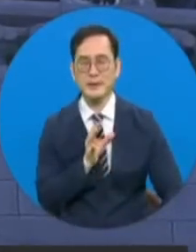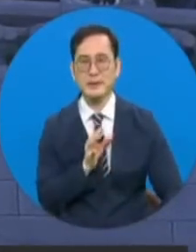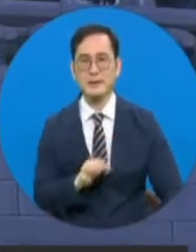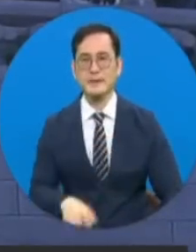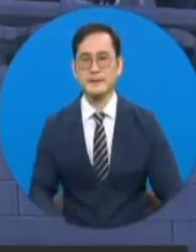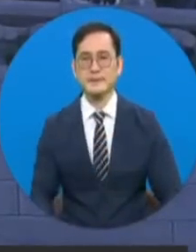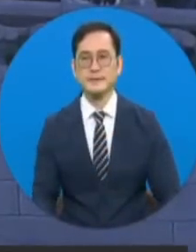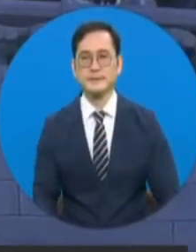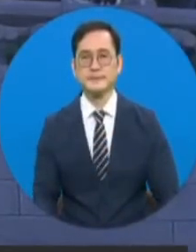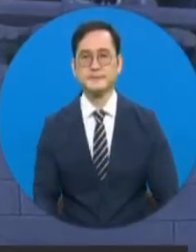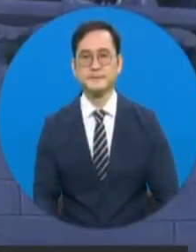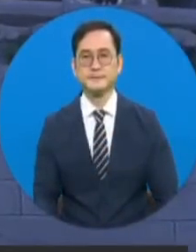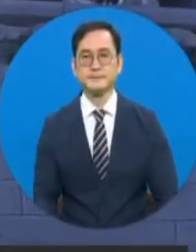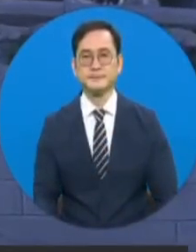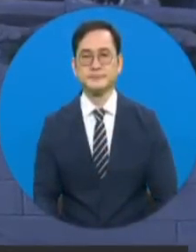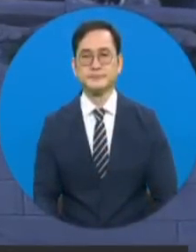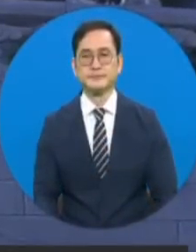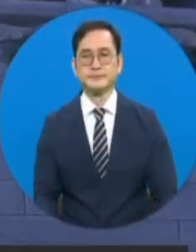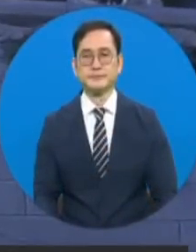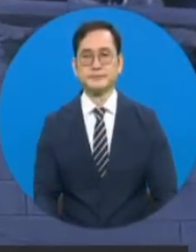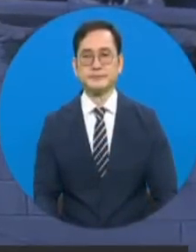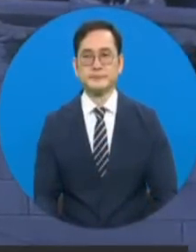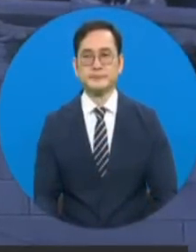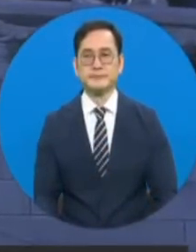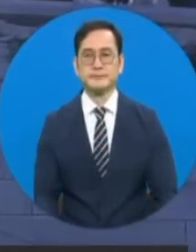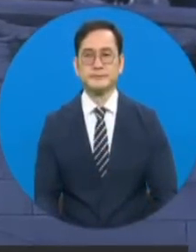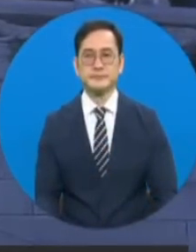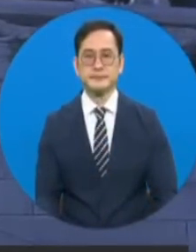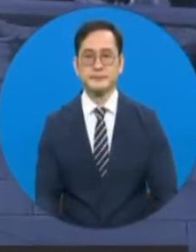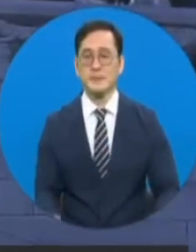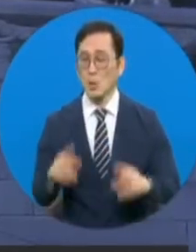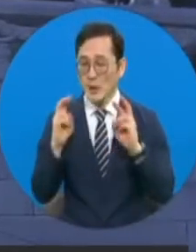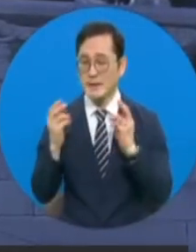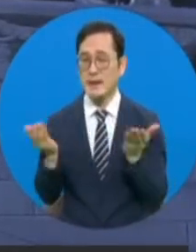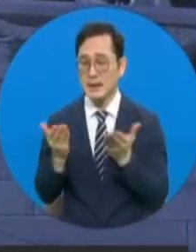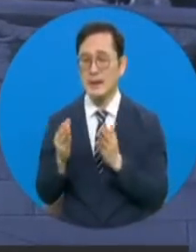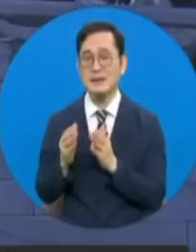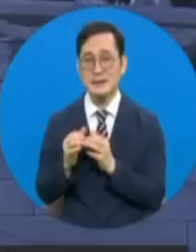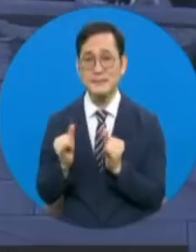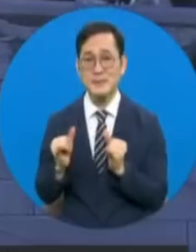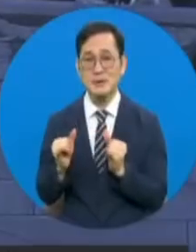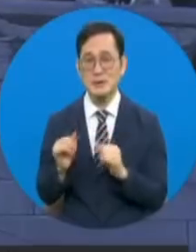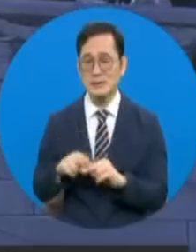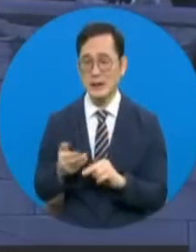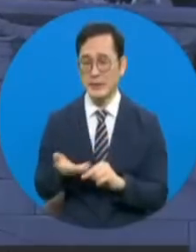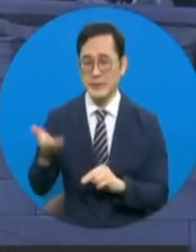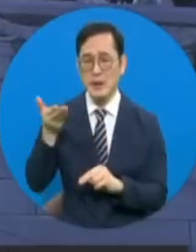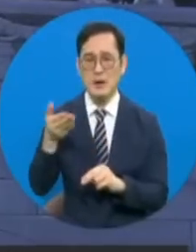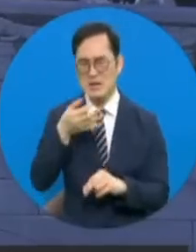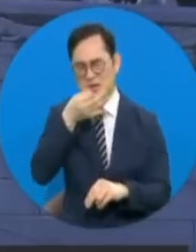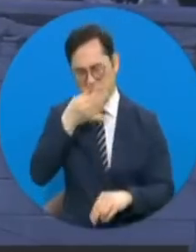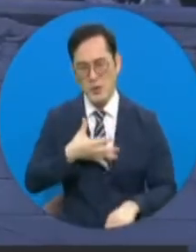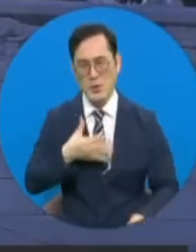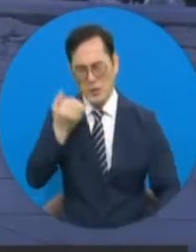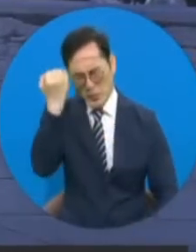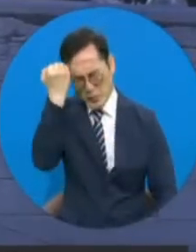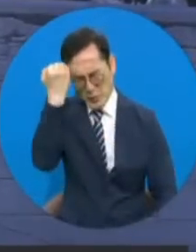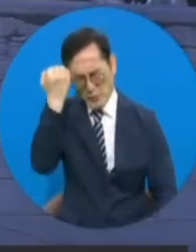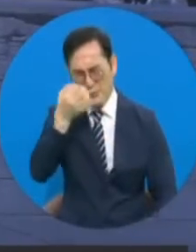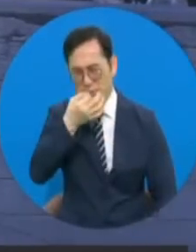언론 기관이나 사기업에 일을 하고 있는 직장인들 사이에서 한번이 승진을 하기까지가 얼마나 힘들고 또 많은